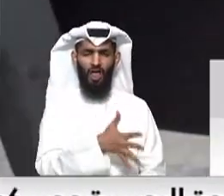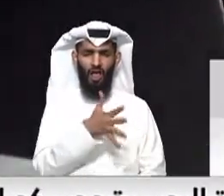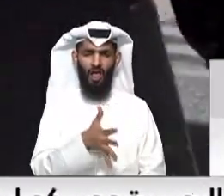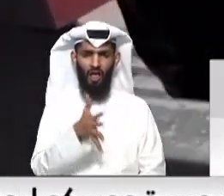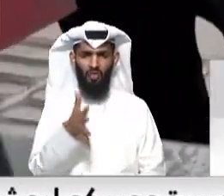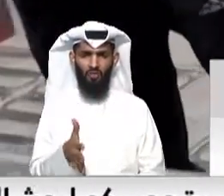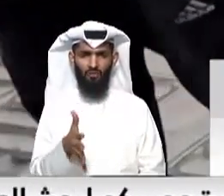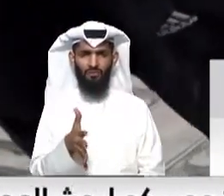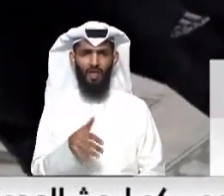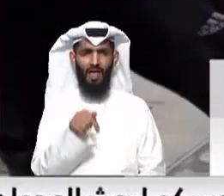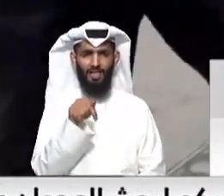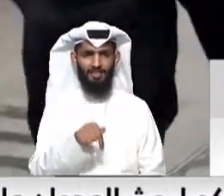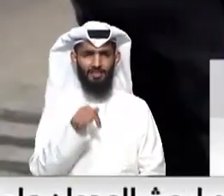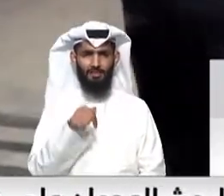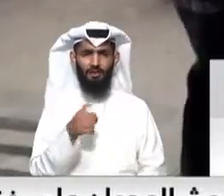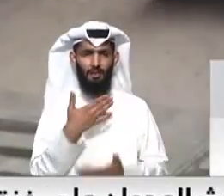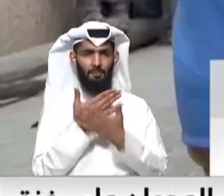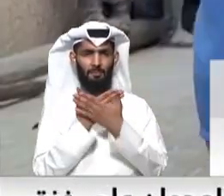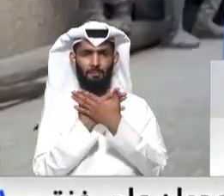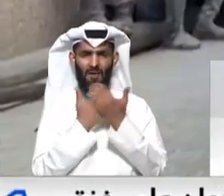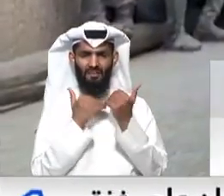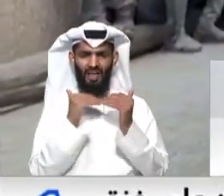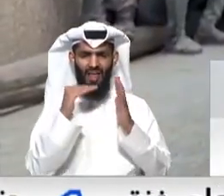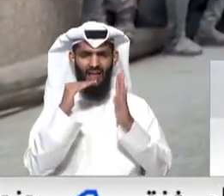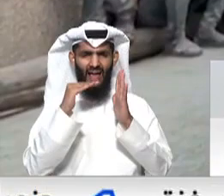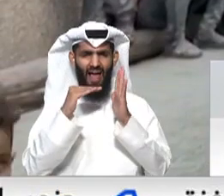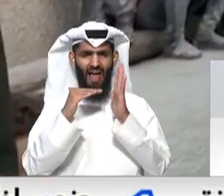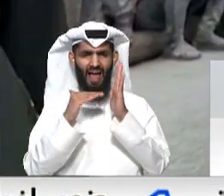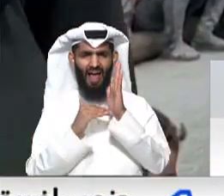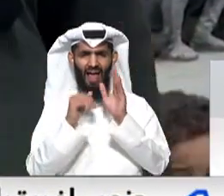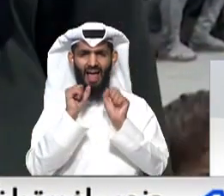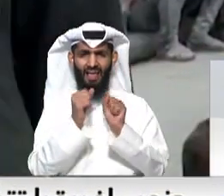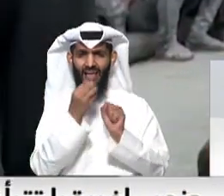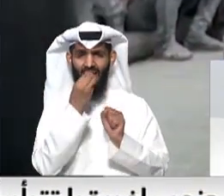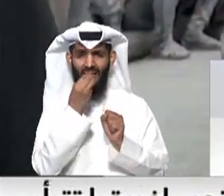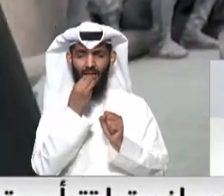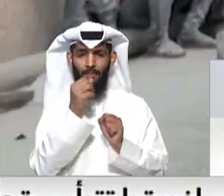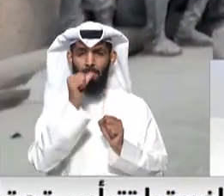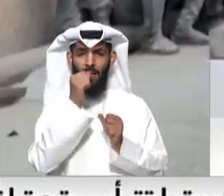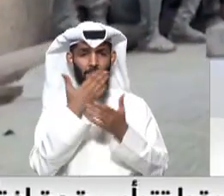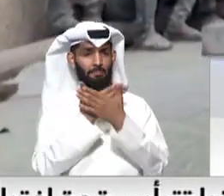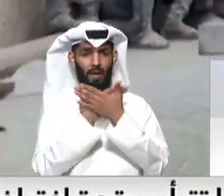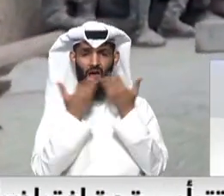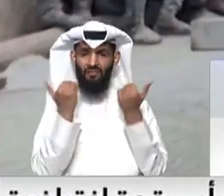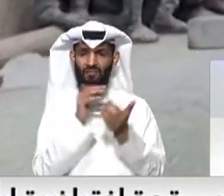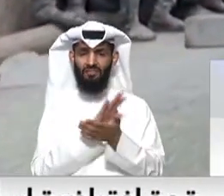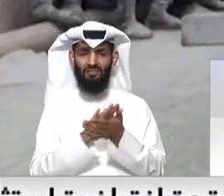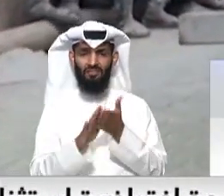يحصلون حتى على الحد الأدنى الكافي لهم من مياه الشرب.